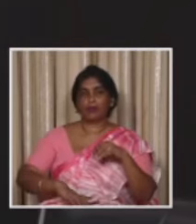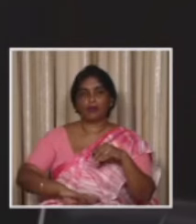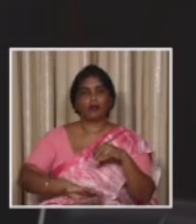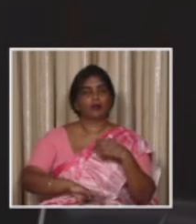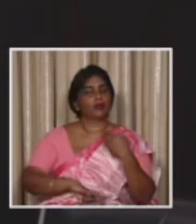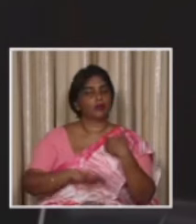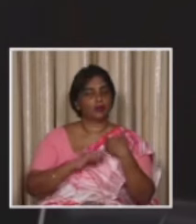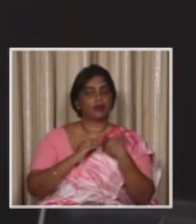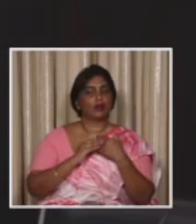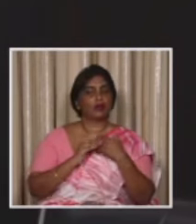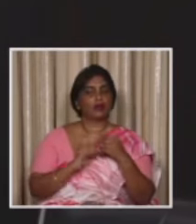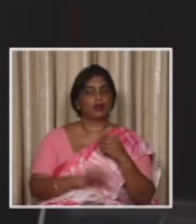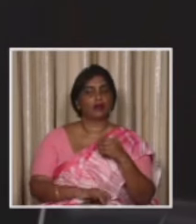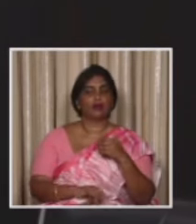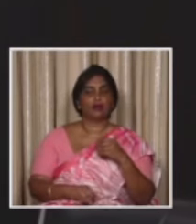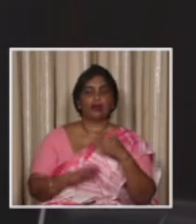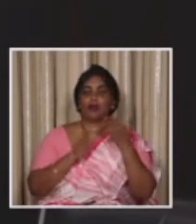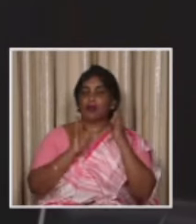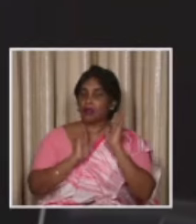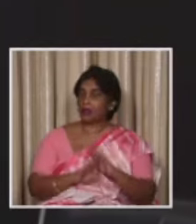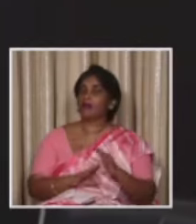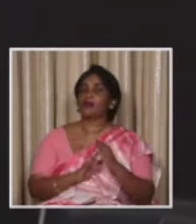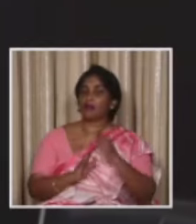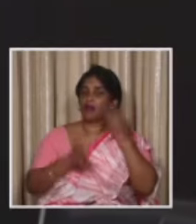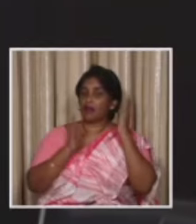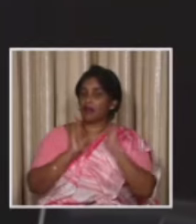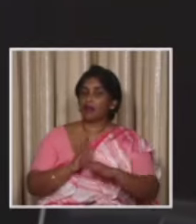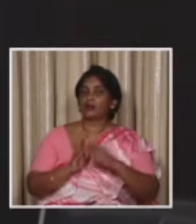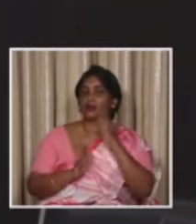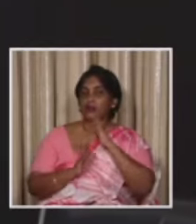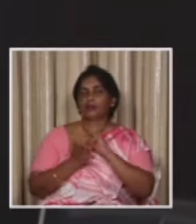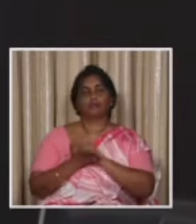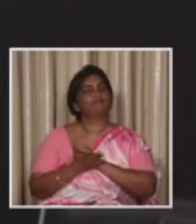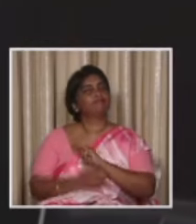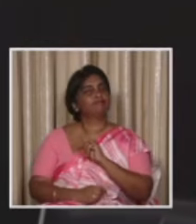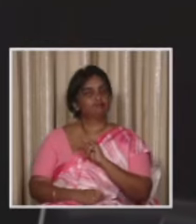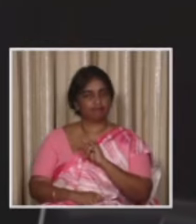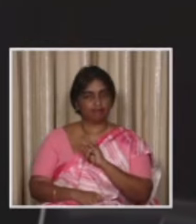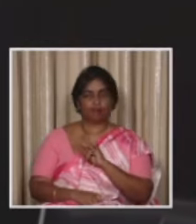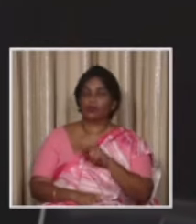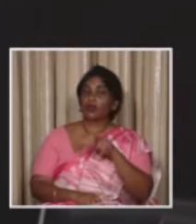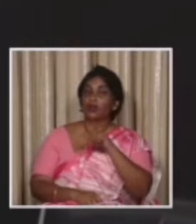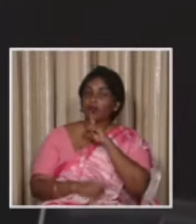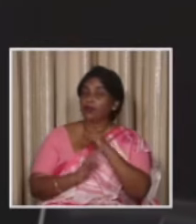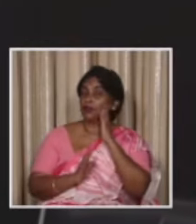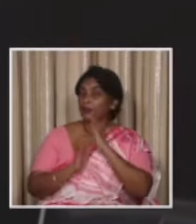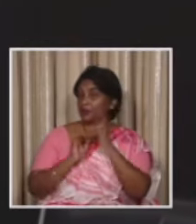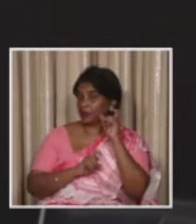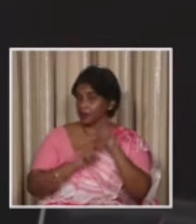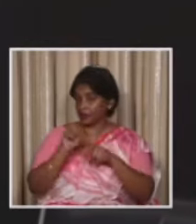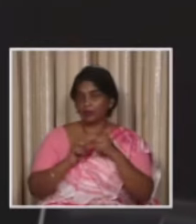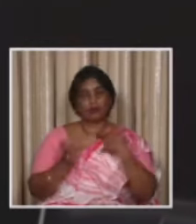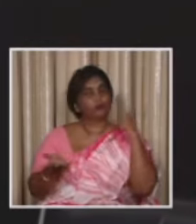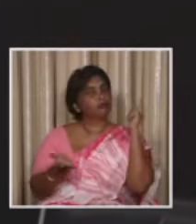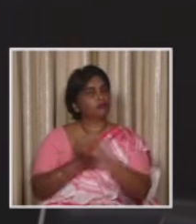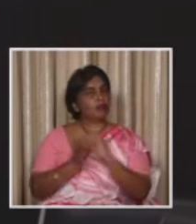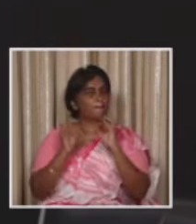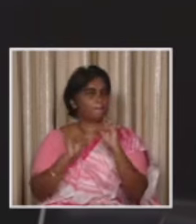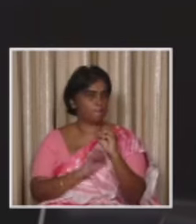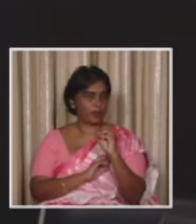අපි නම්කෙරුව අවසාන සංචාරකයක් මේ රටින් පිටත් වුණයි කියලා. ඒ කියන්නේ සංචාරකයෝ පැමිණීම